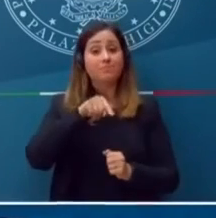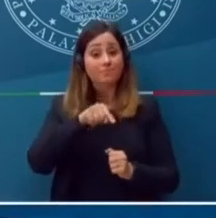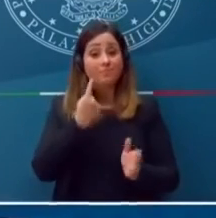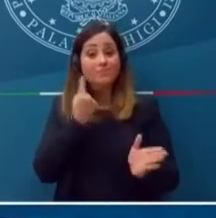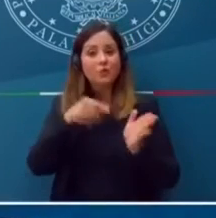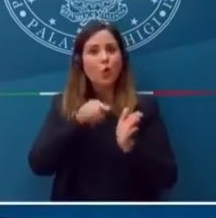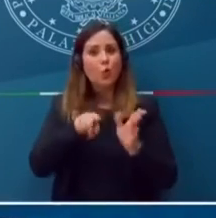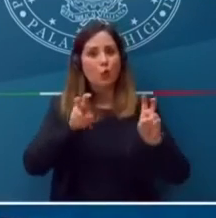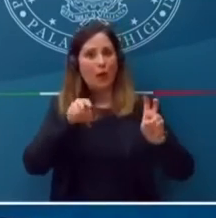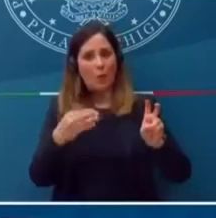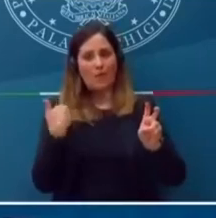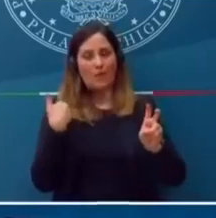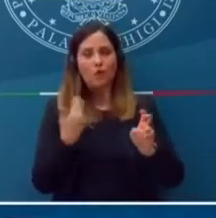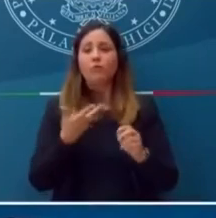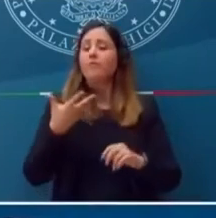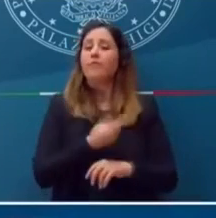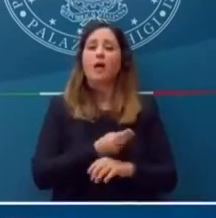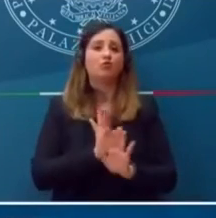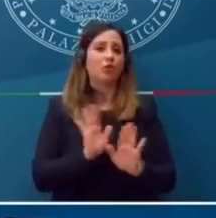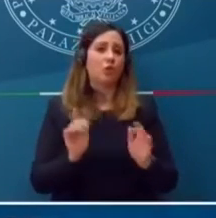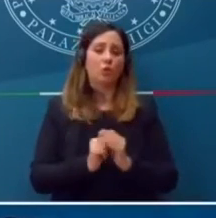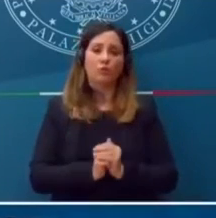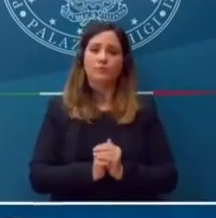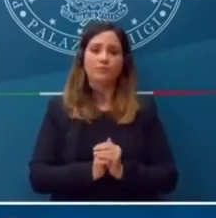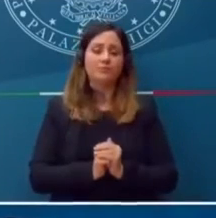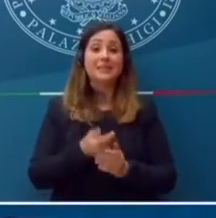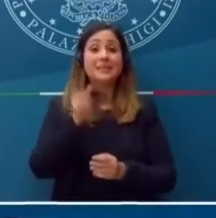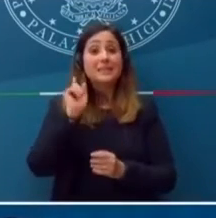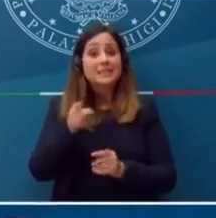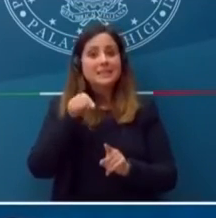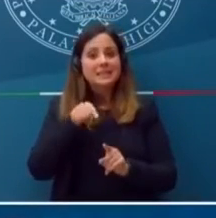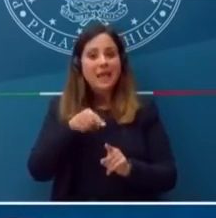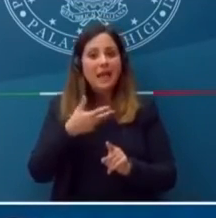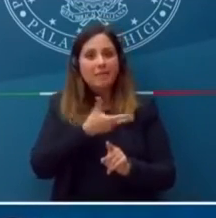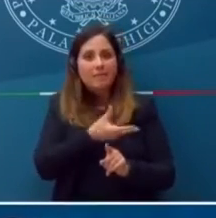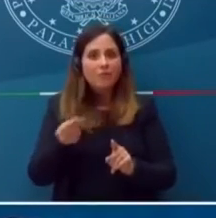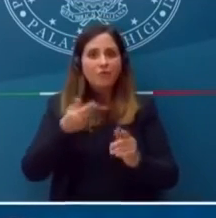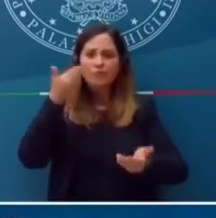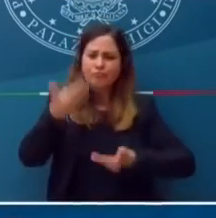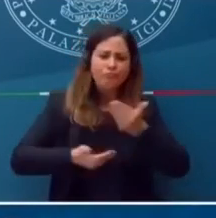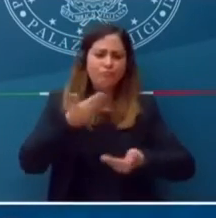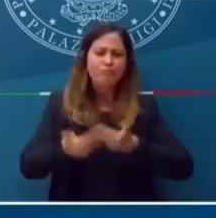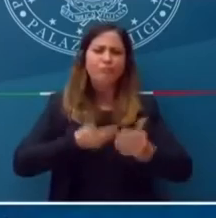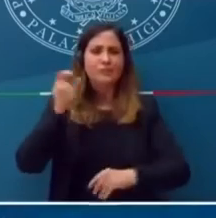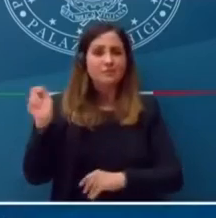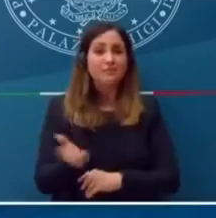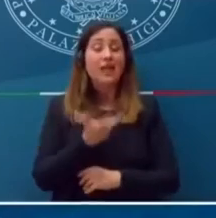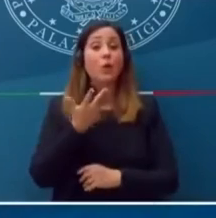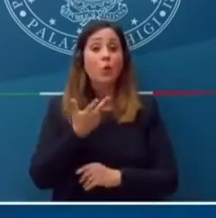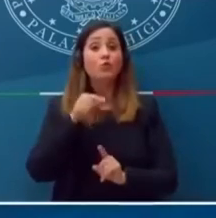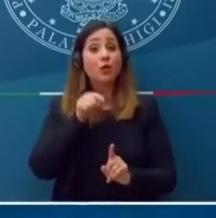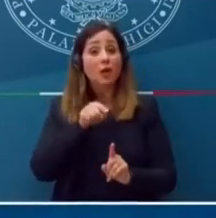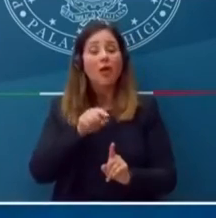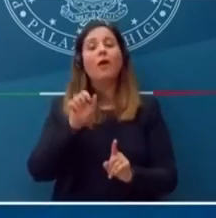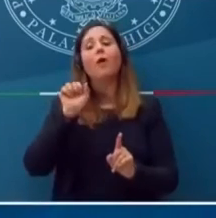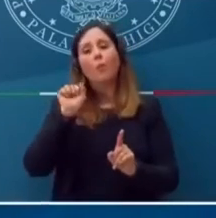prima, vaccinazioni. Quanto più celermente procedono le vaccinazioni, tanto più